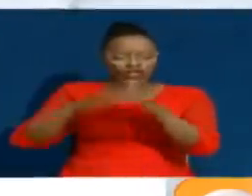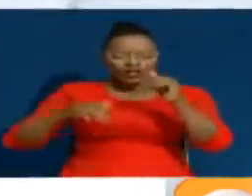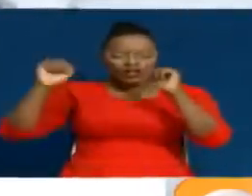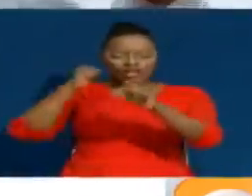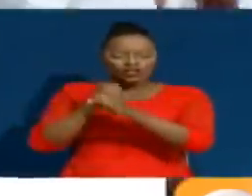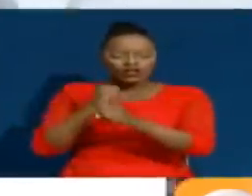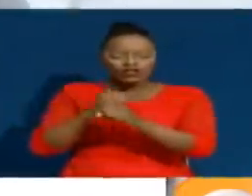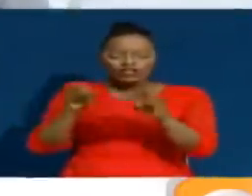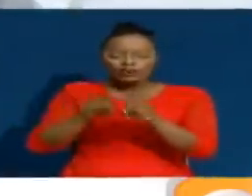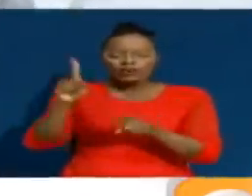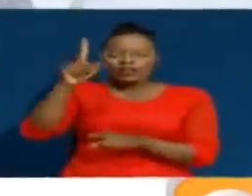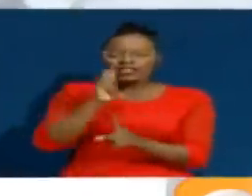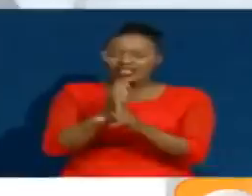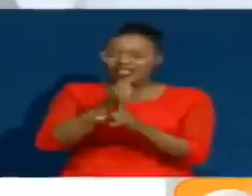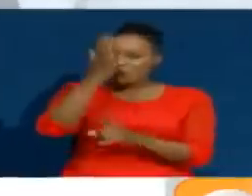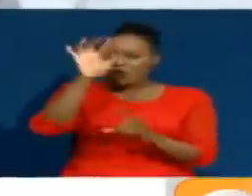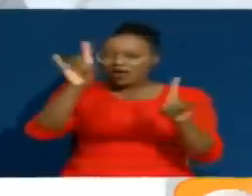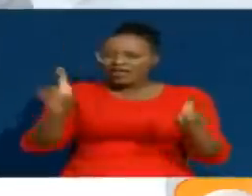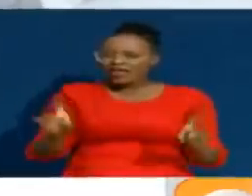I was able to do even in my first term. Why?